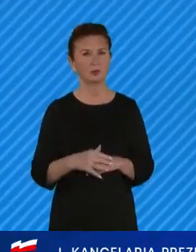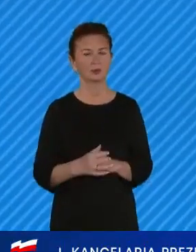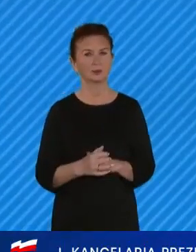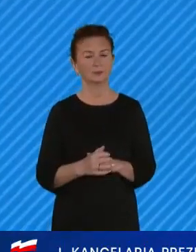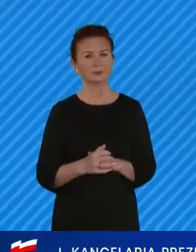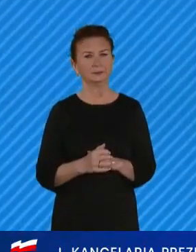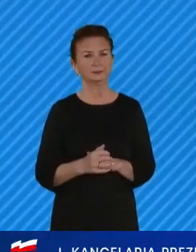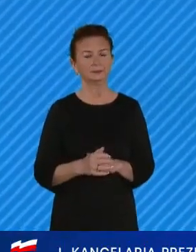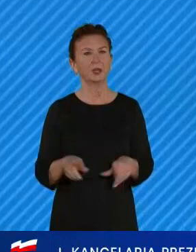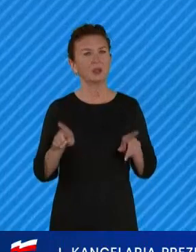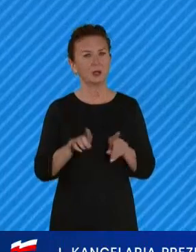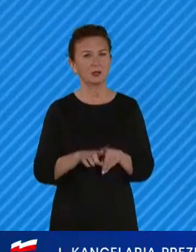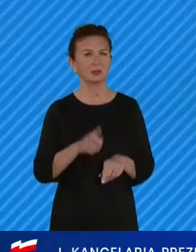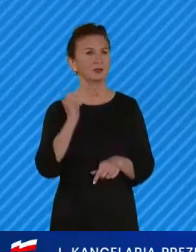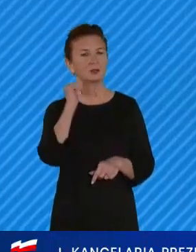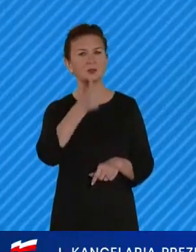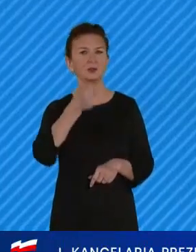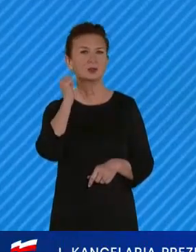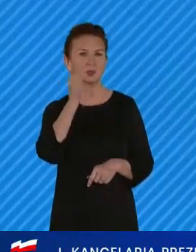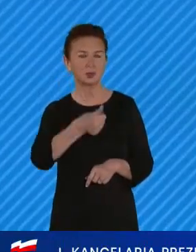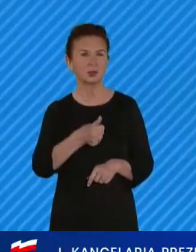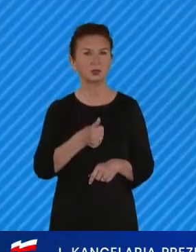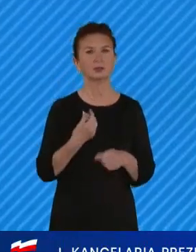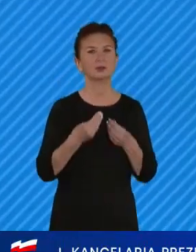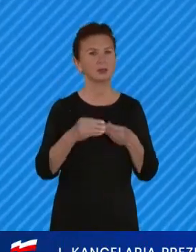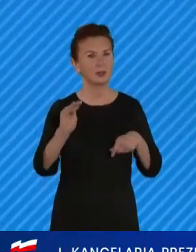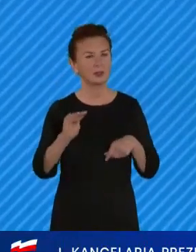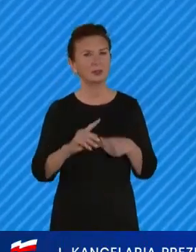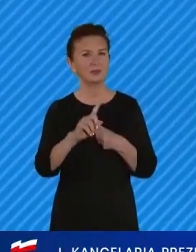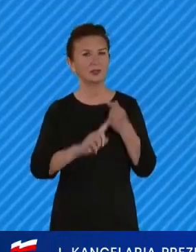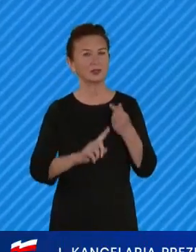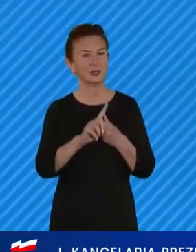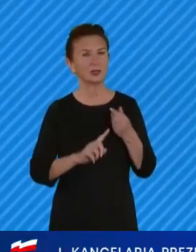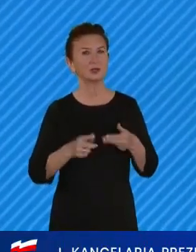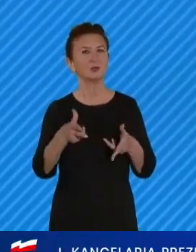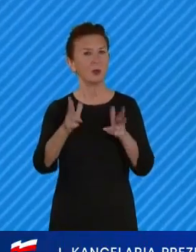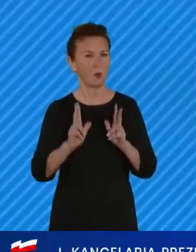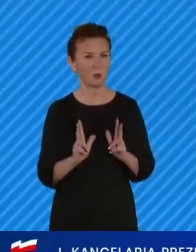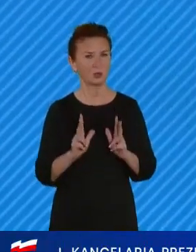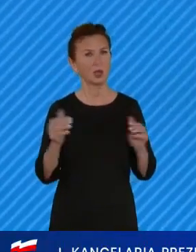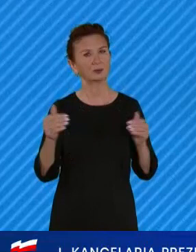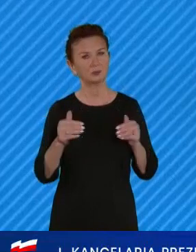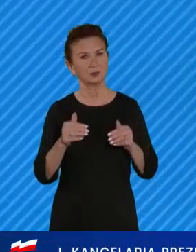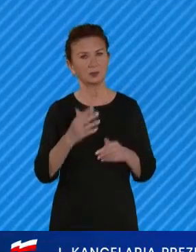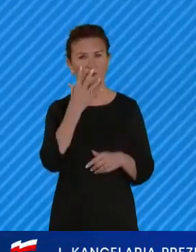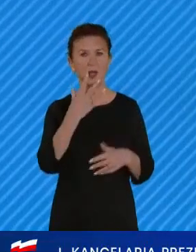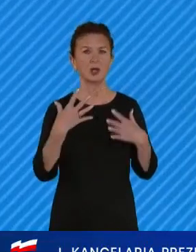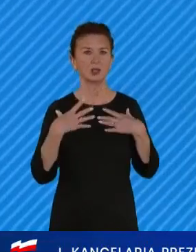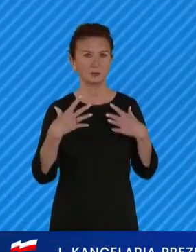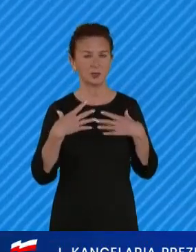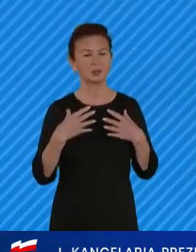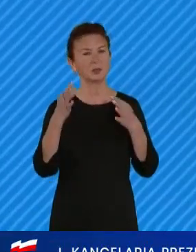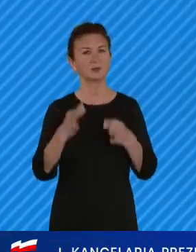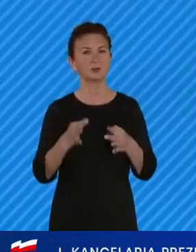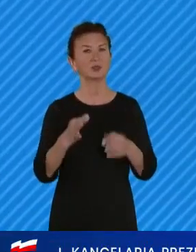Jednocześnie też każdego dnia zwiększamy liczbę łóżek, liczbę dostępnych respiratorów. Dziś mamy w